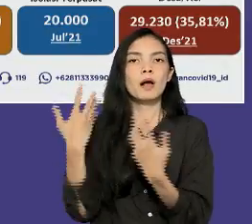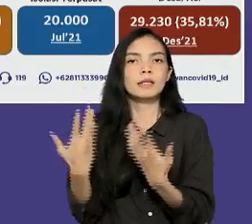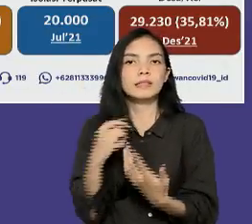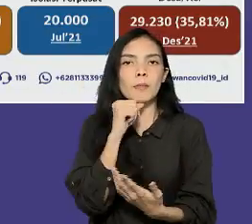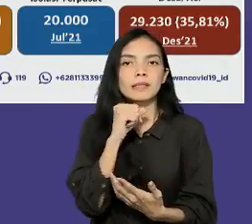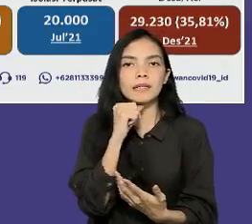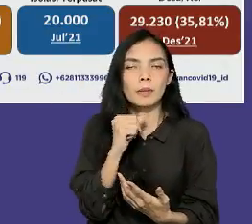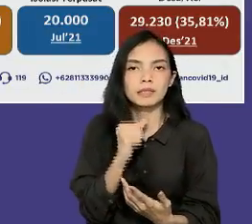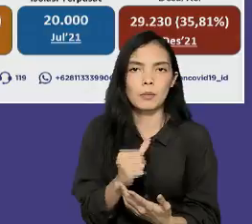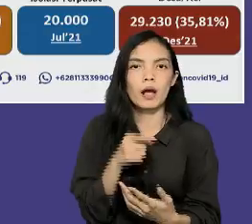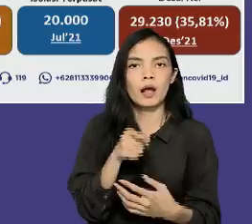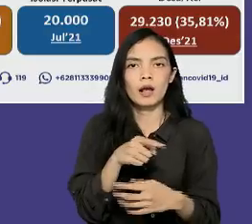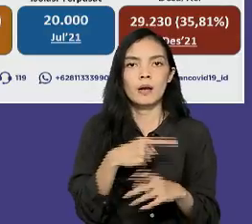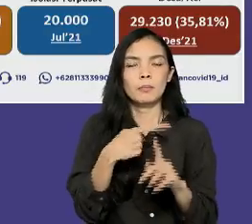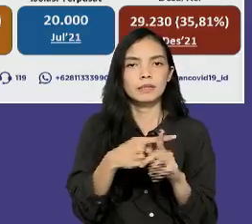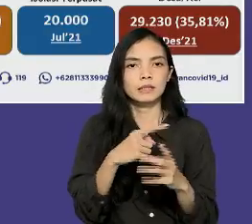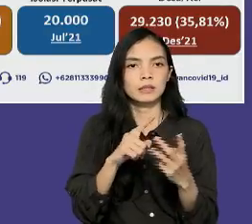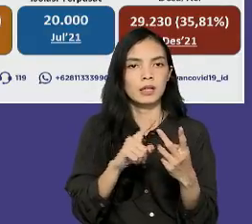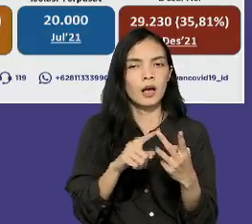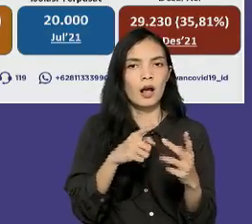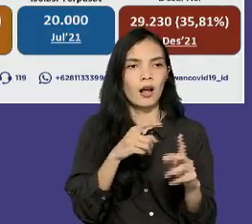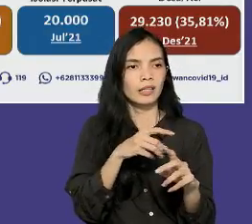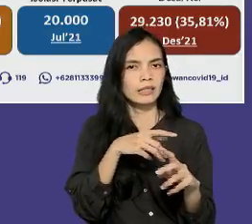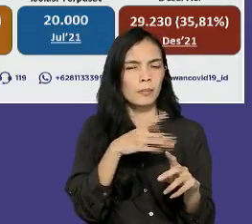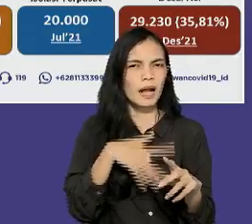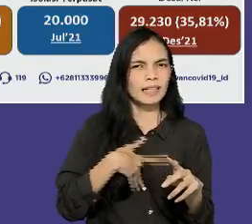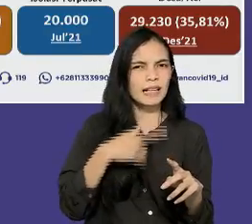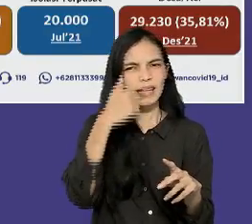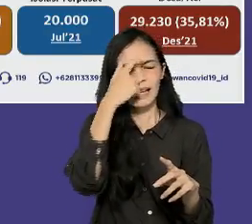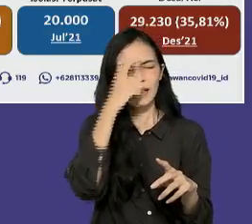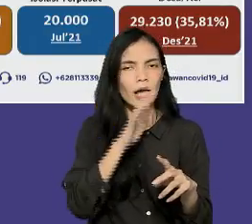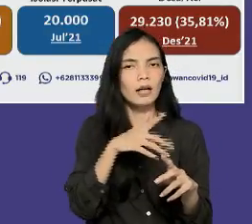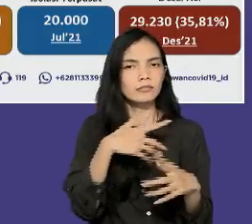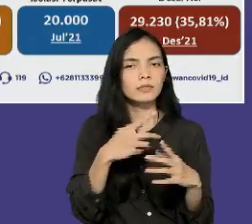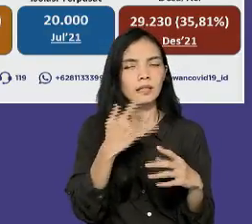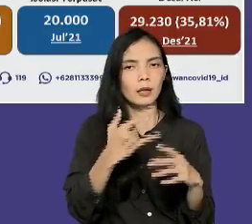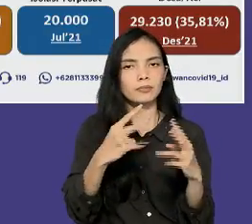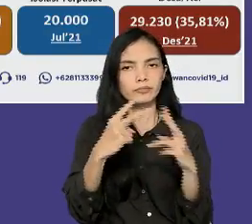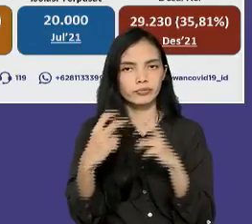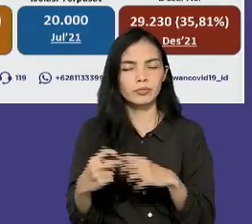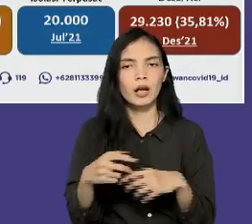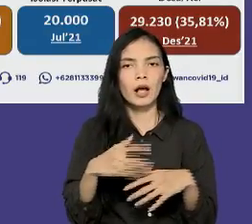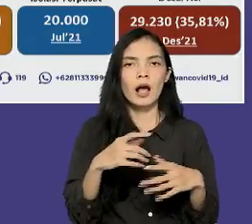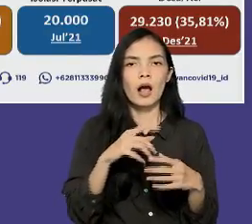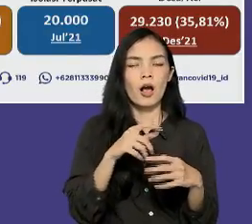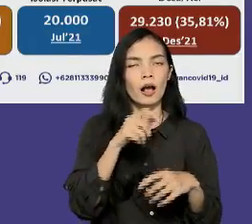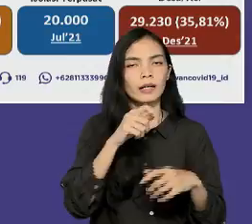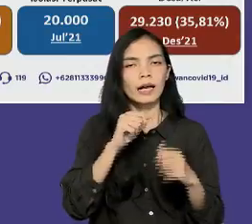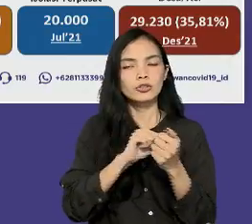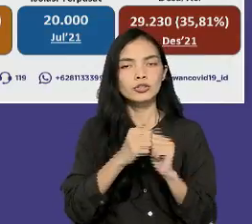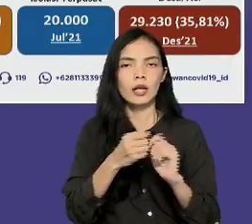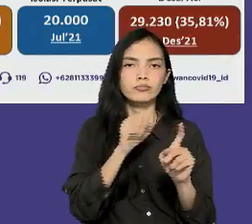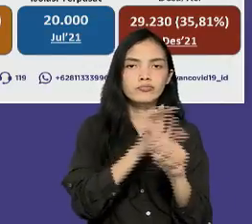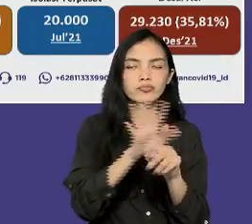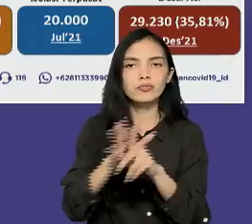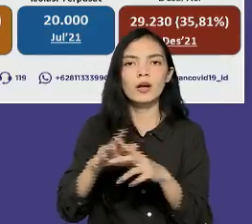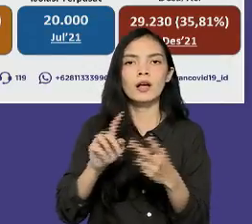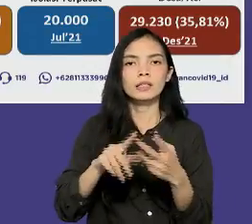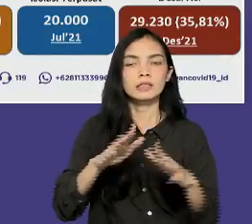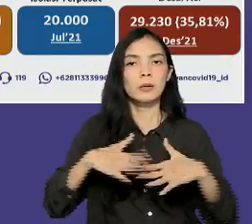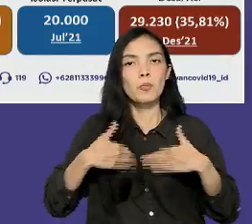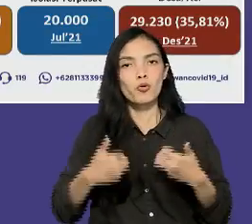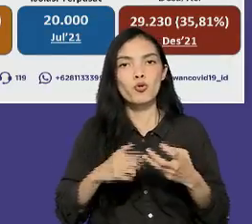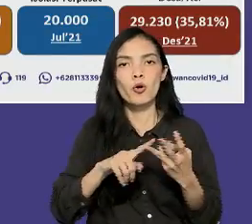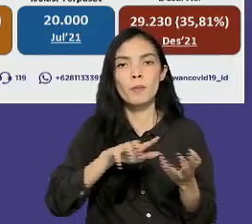Adanya perbaikan kasus positif, aktif, sembuh, meninggal, hingga positivity rate sepanjang